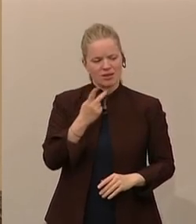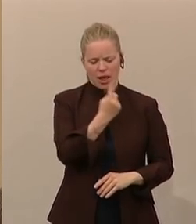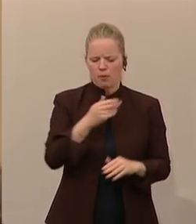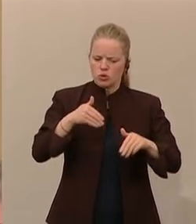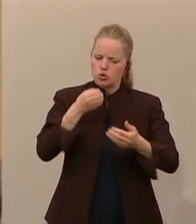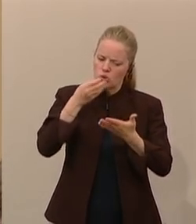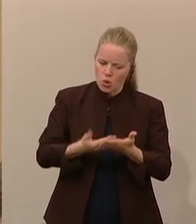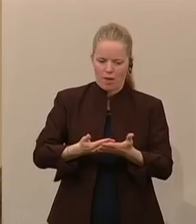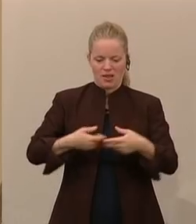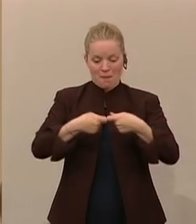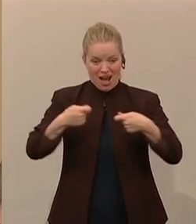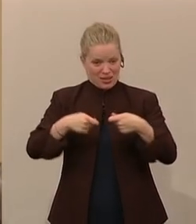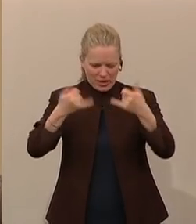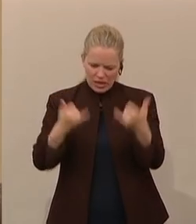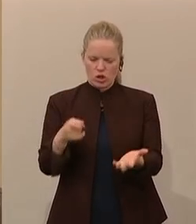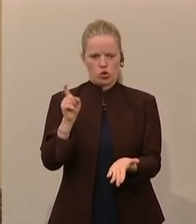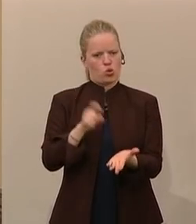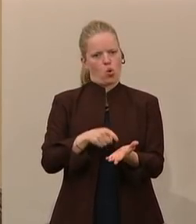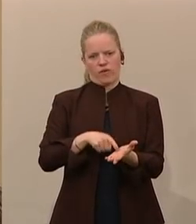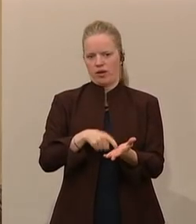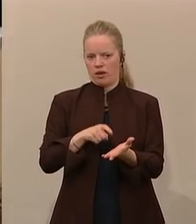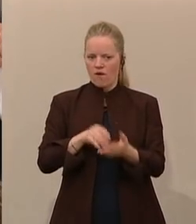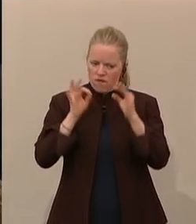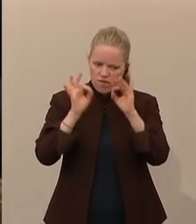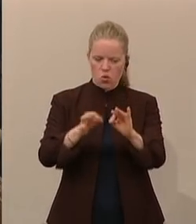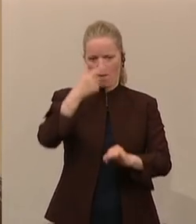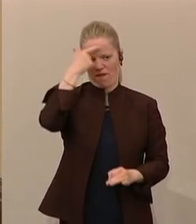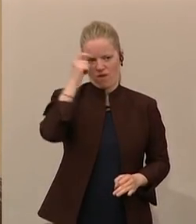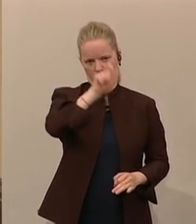im Interesse der Sicherheit der Bürger, und stimmen Sie hier zu. Vielen Dank.